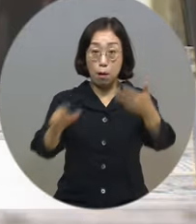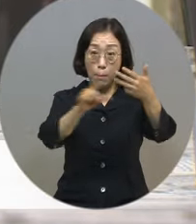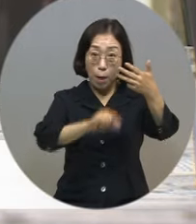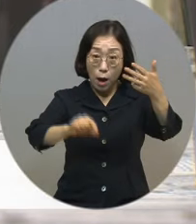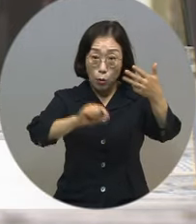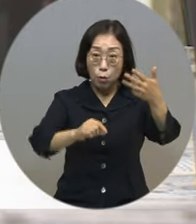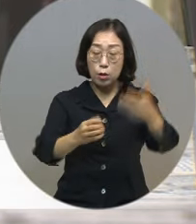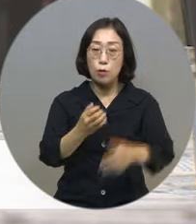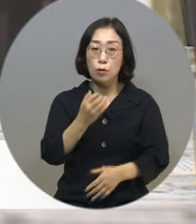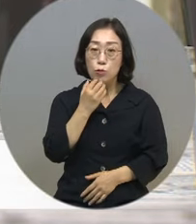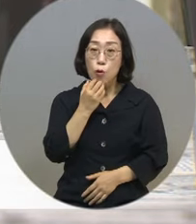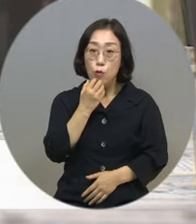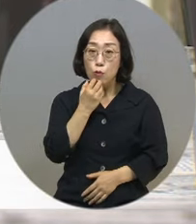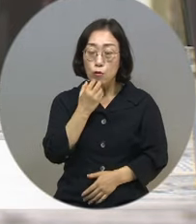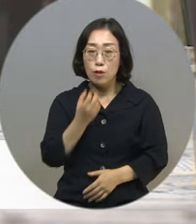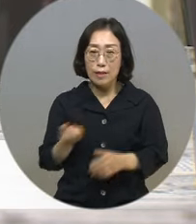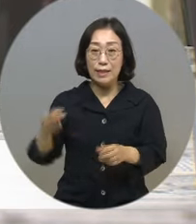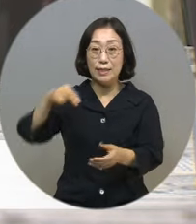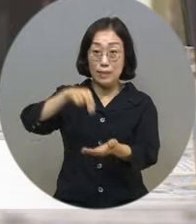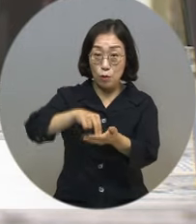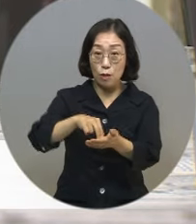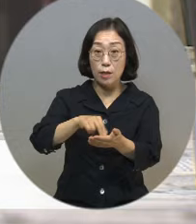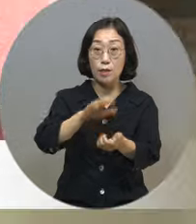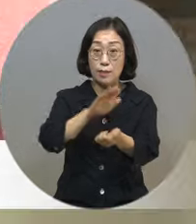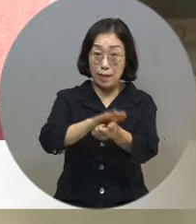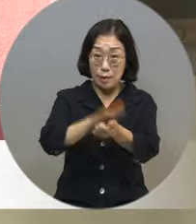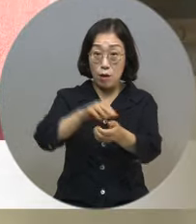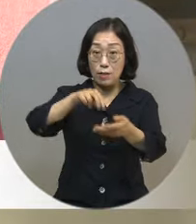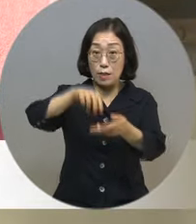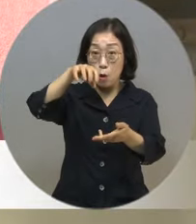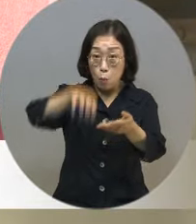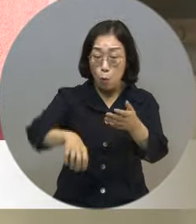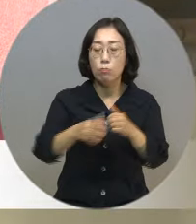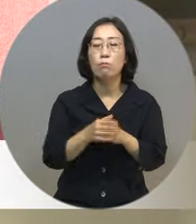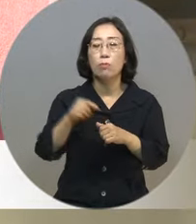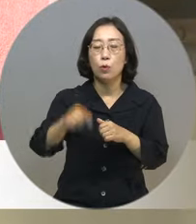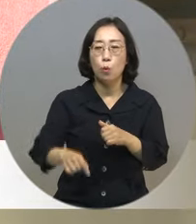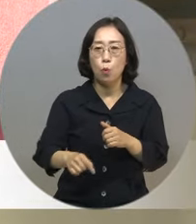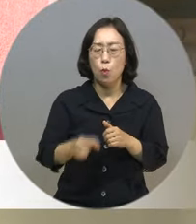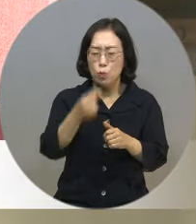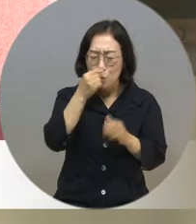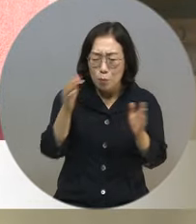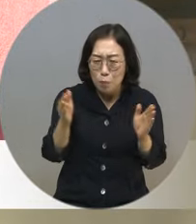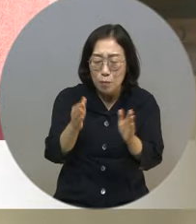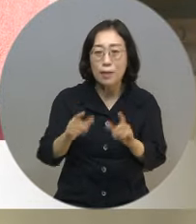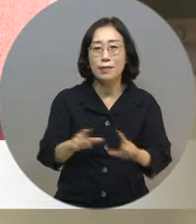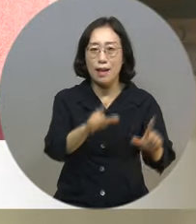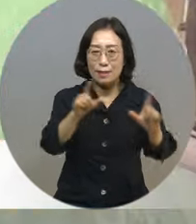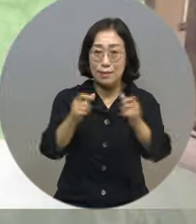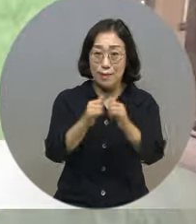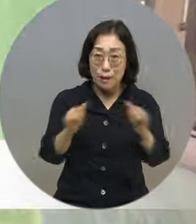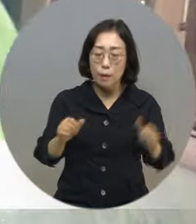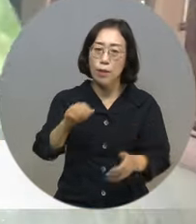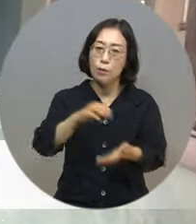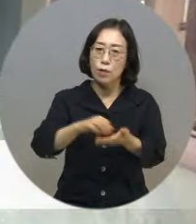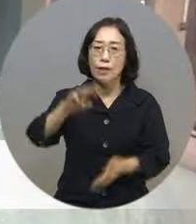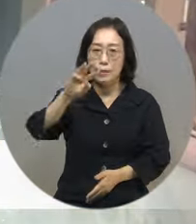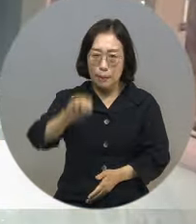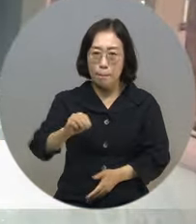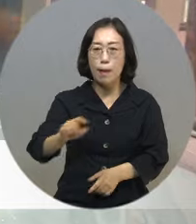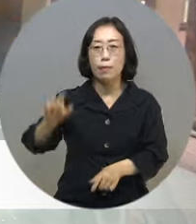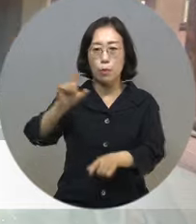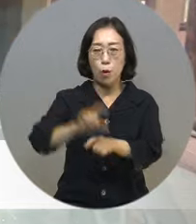서울 다시서기 종합지원 센터 등 노숙인 시설네 곳과 쪽방촌네 곳에 3만 병을 추가로 지원하기로